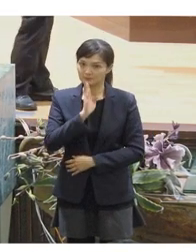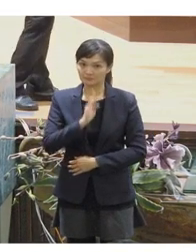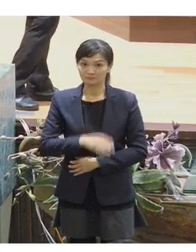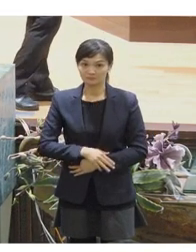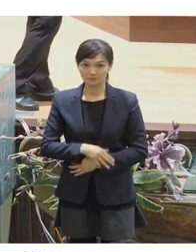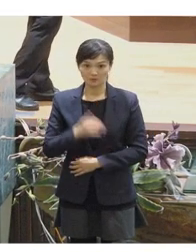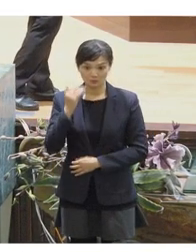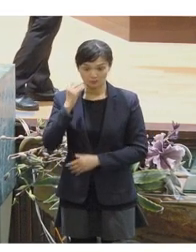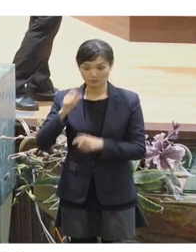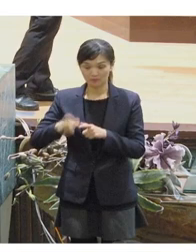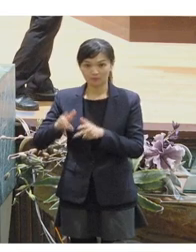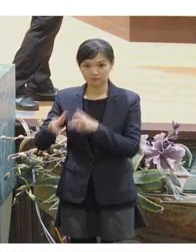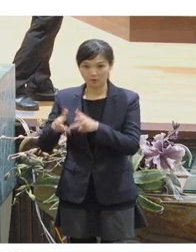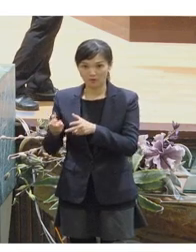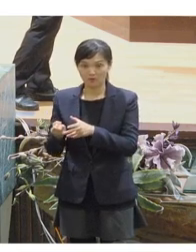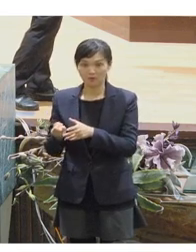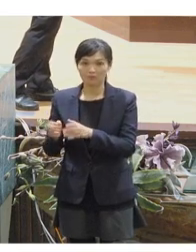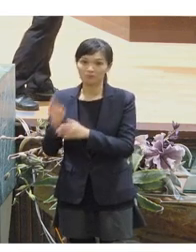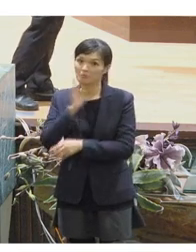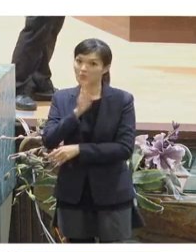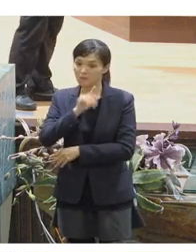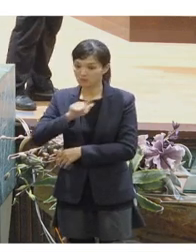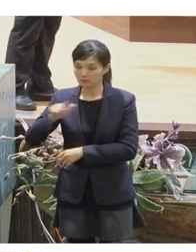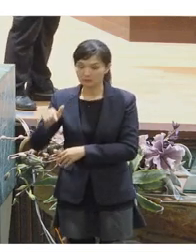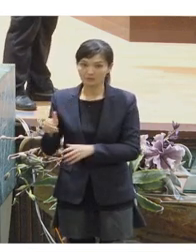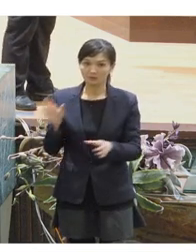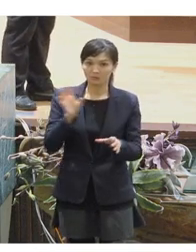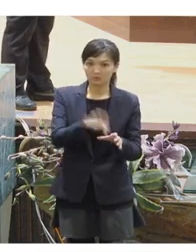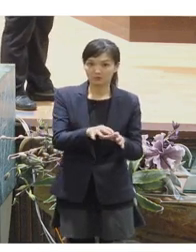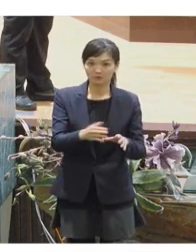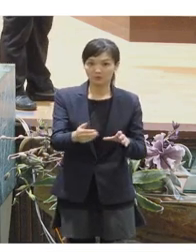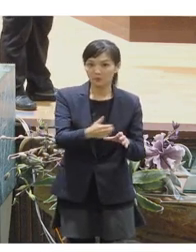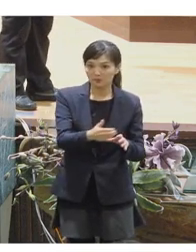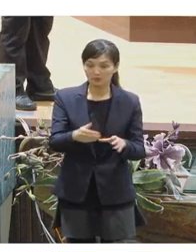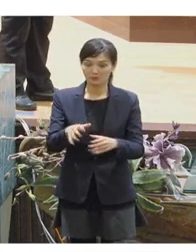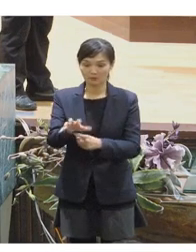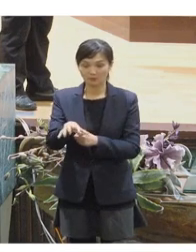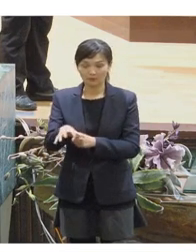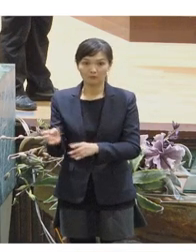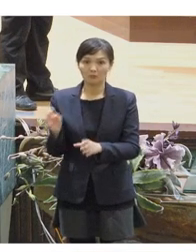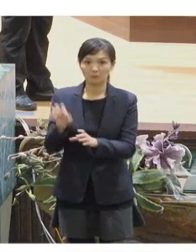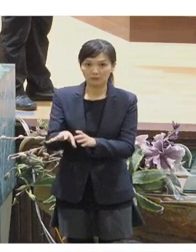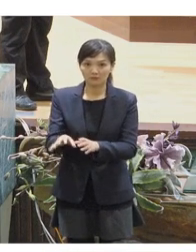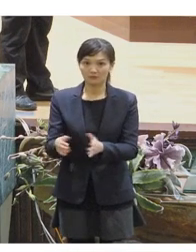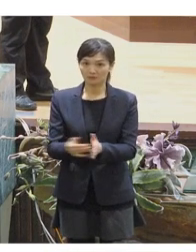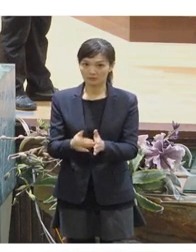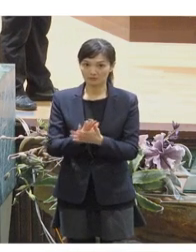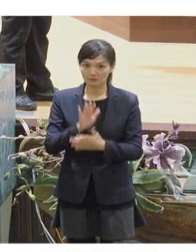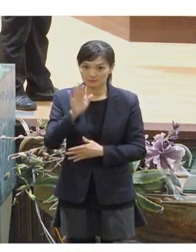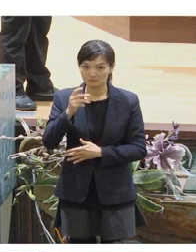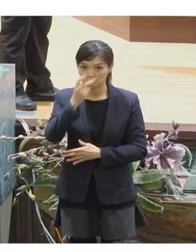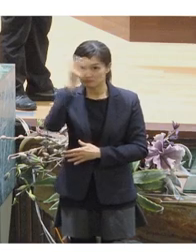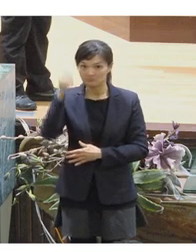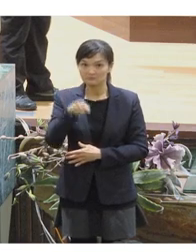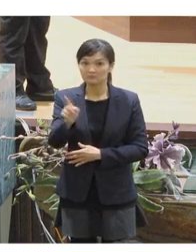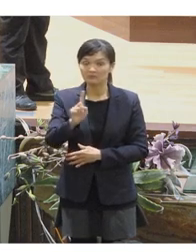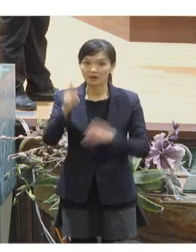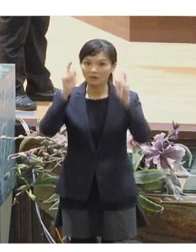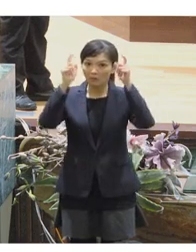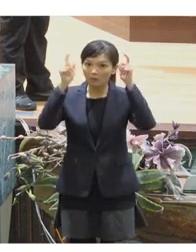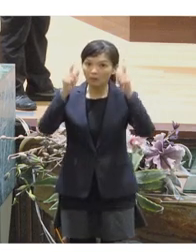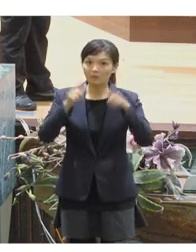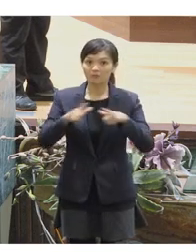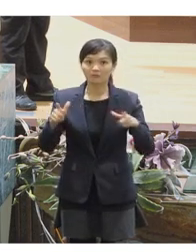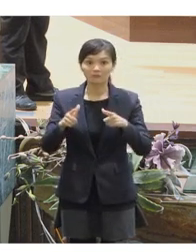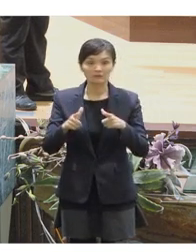物不当的应用到渔温农地以后，你可以看到那个高雄的大